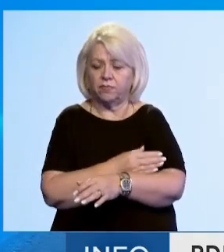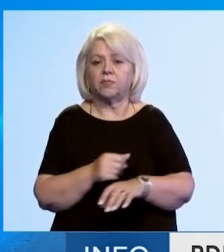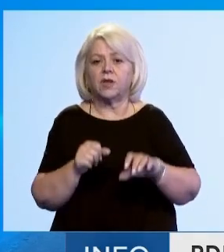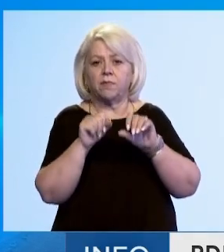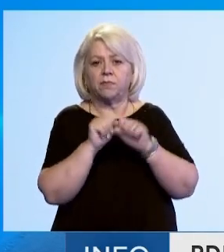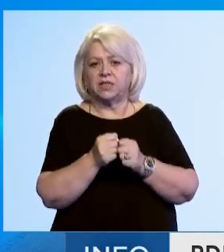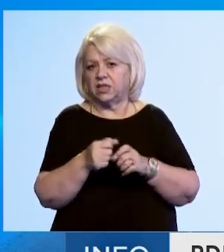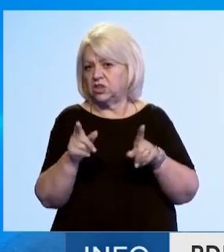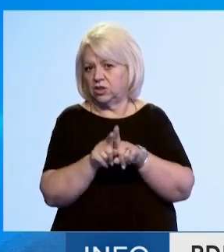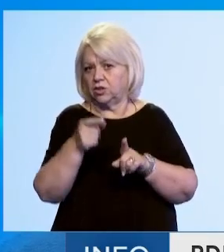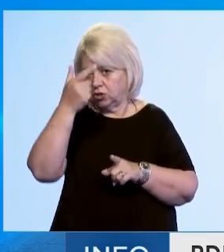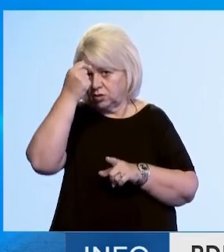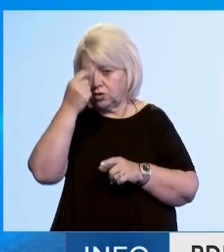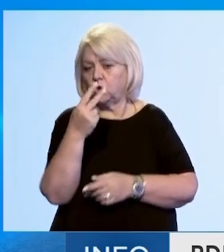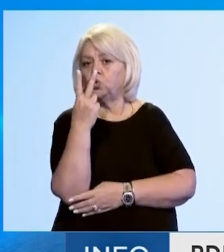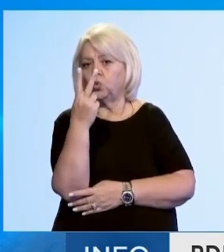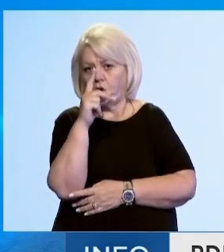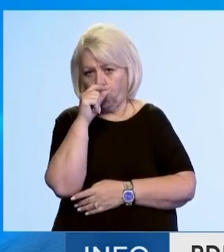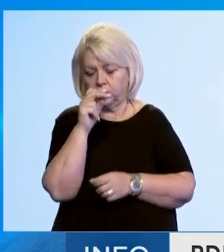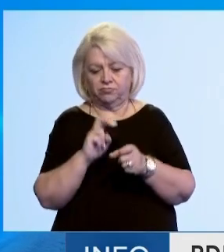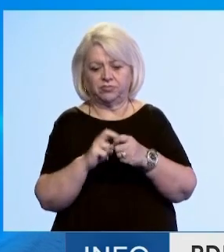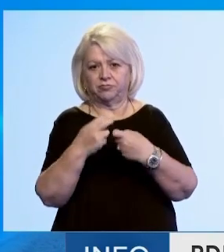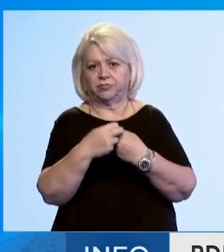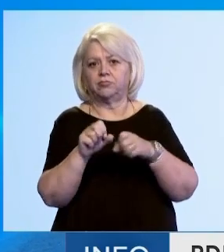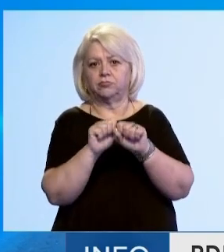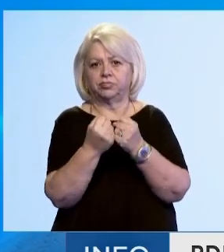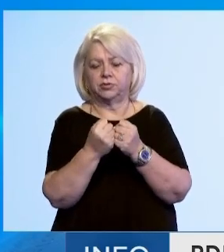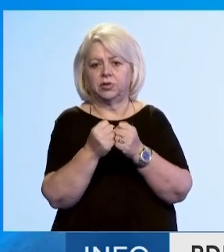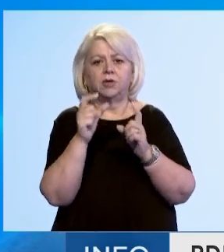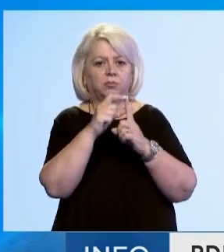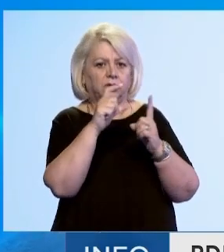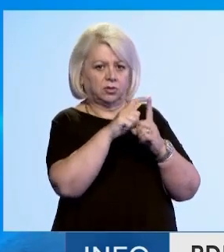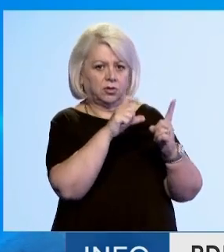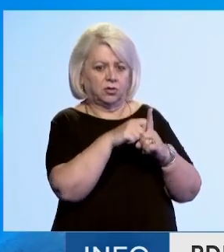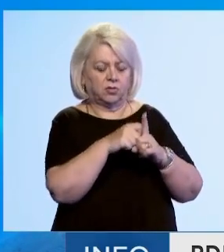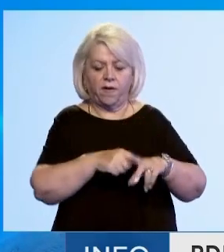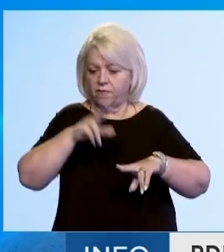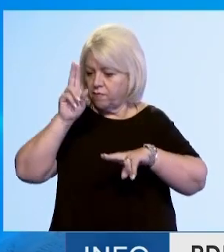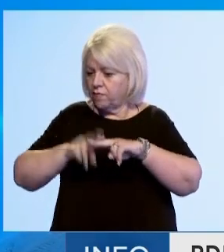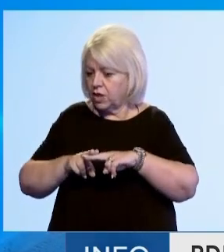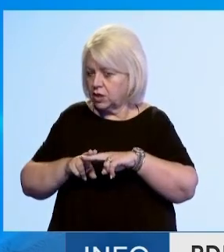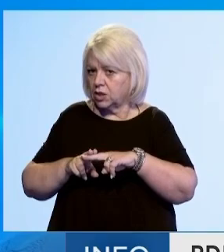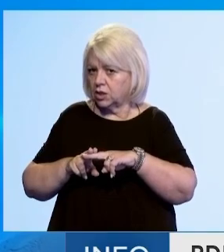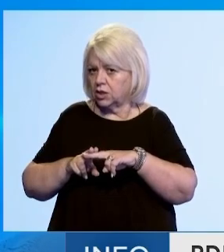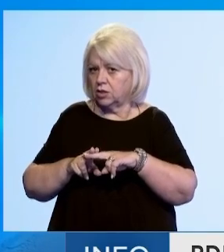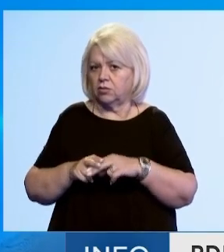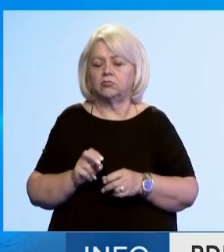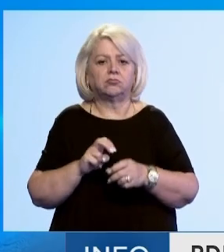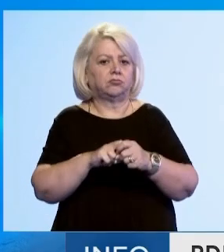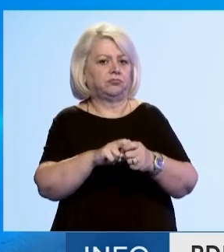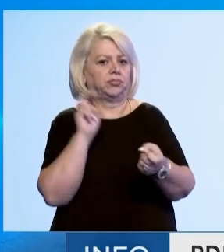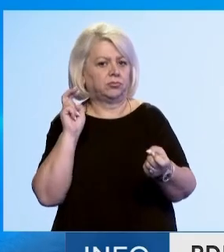të Gjilanit, pra deri tash janë dy komuna në të cilat Partia Demokratike e Kosovës ka vendosur që të